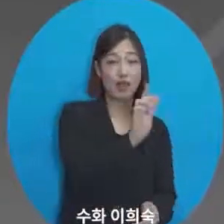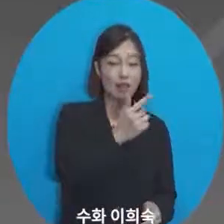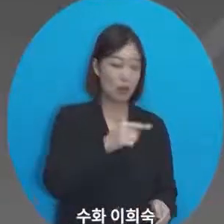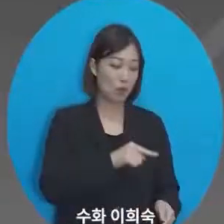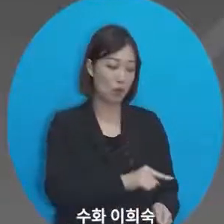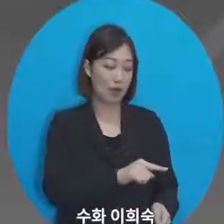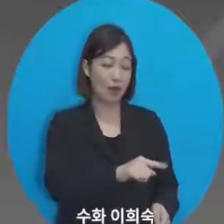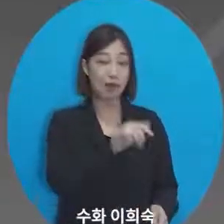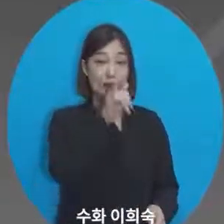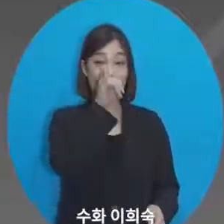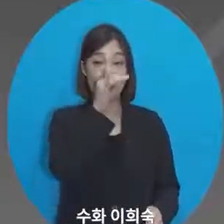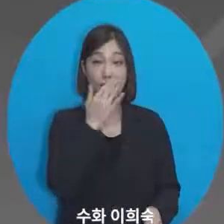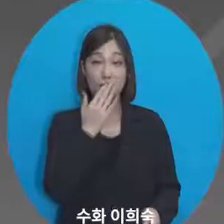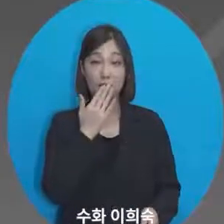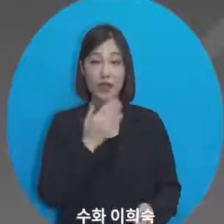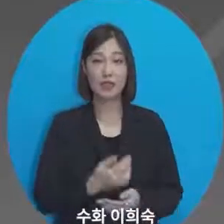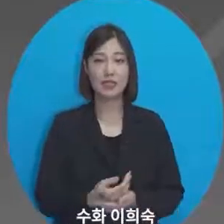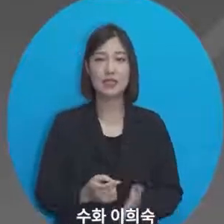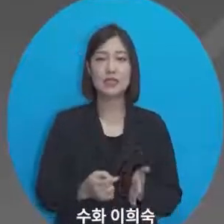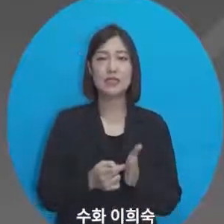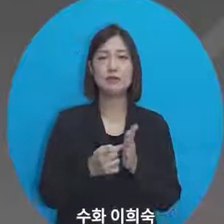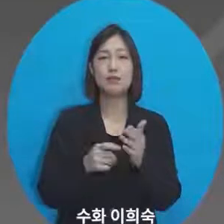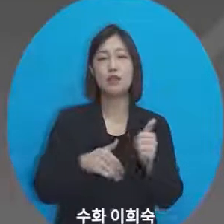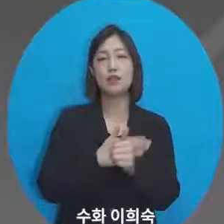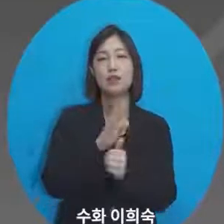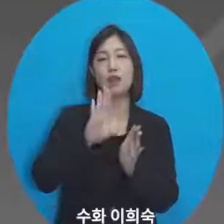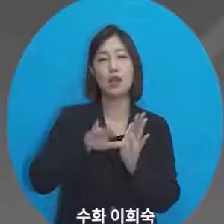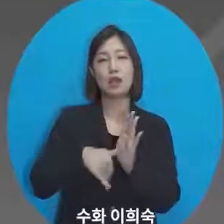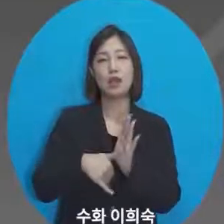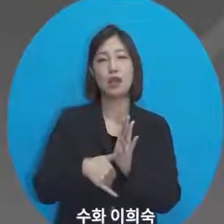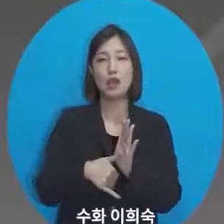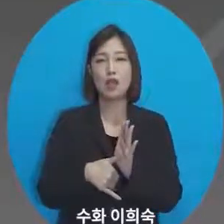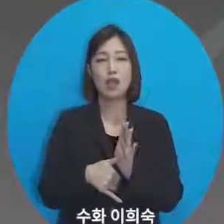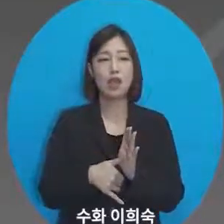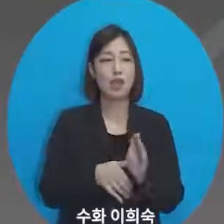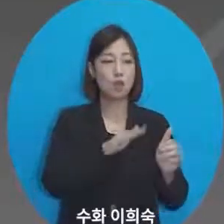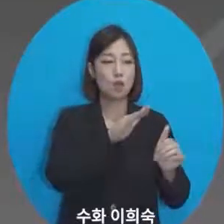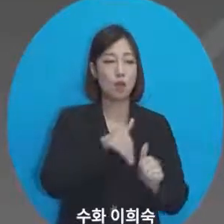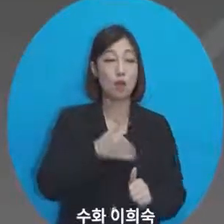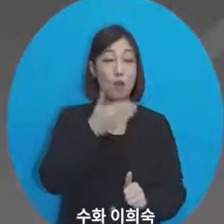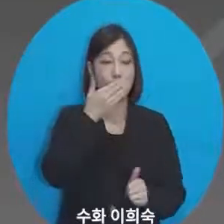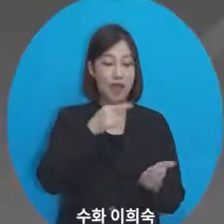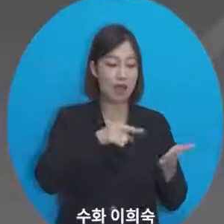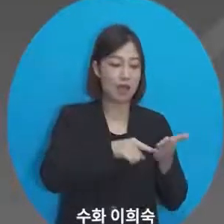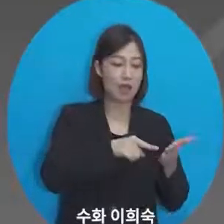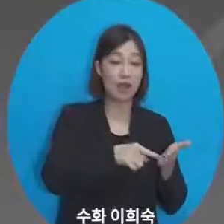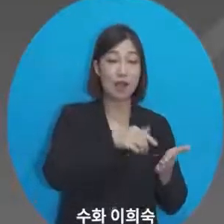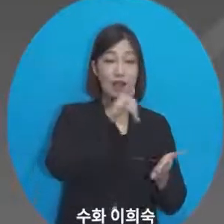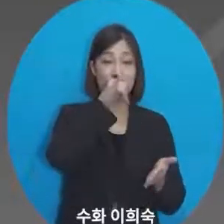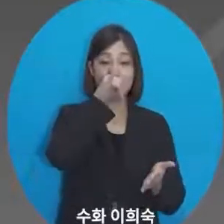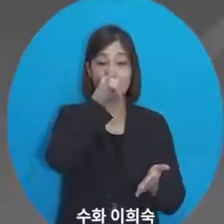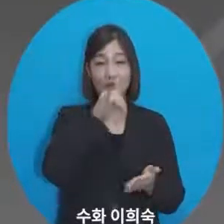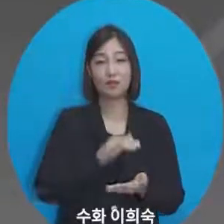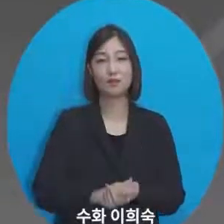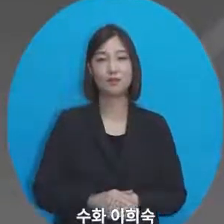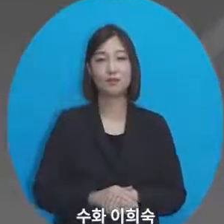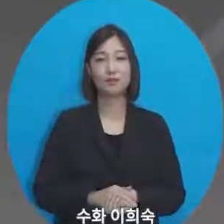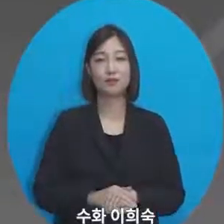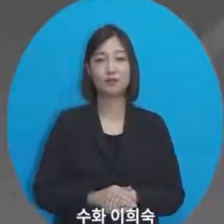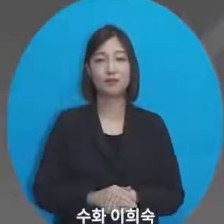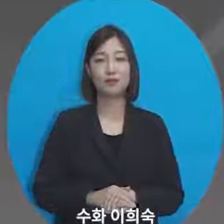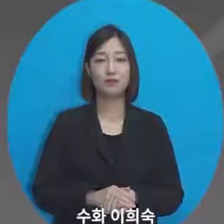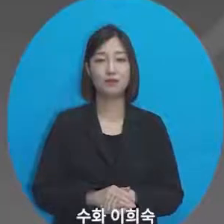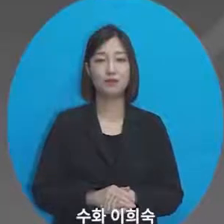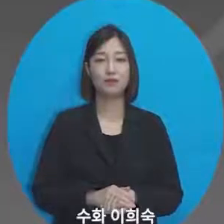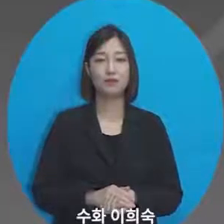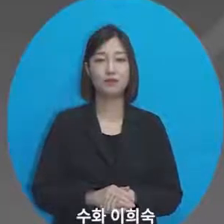설치를 해서 위급 상황 시 다양한 위치에서 이용할 수 있는 그런 비상 호출벨을 설치를